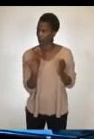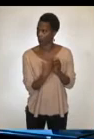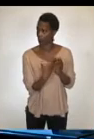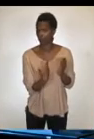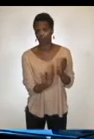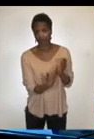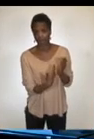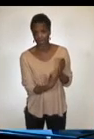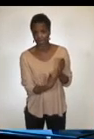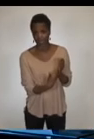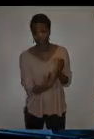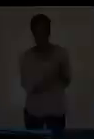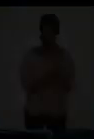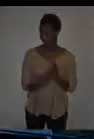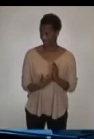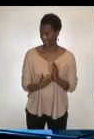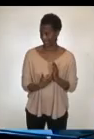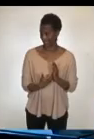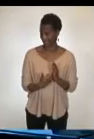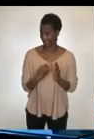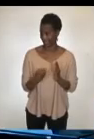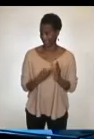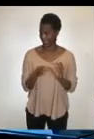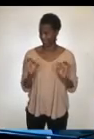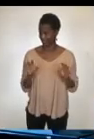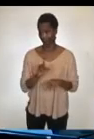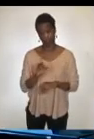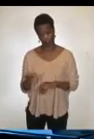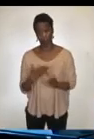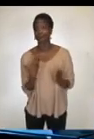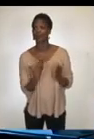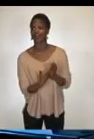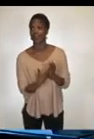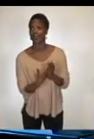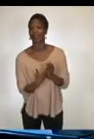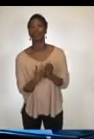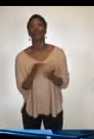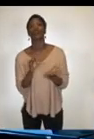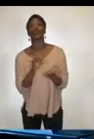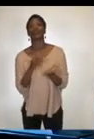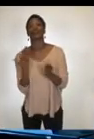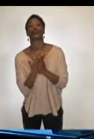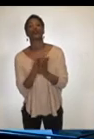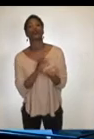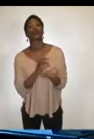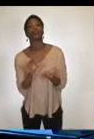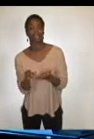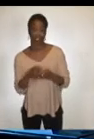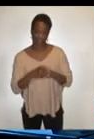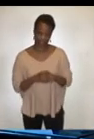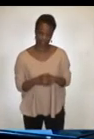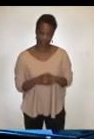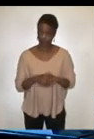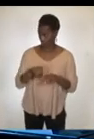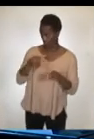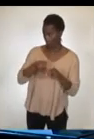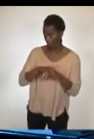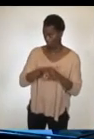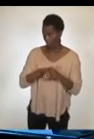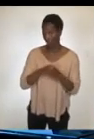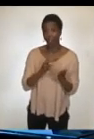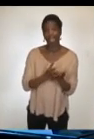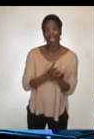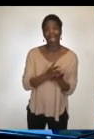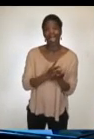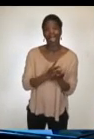n'est pas un catalogue de mesures, c'est un document stratégique, effectivement. Je vous rappelle quand même qu'il y a 84 actions qui sont listées